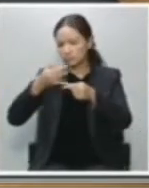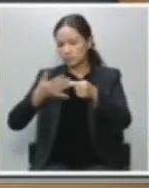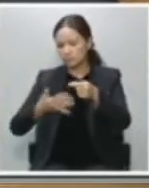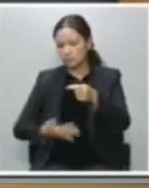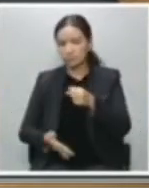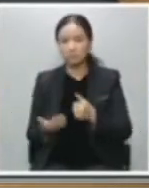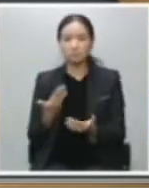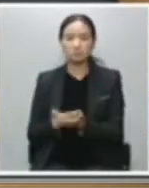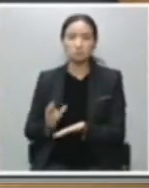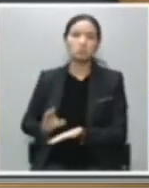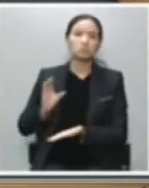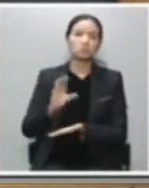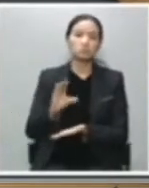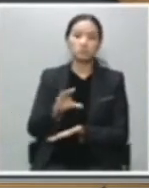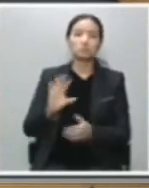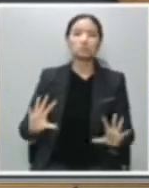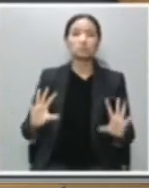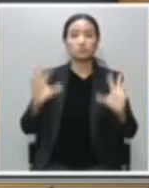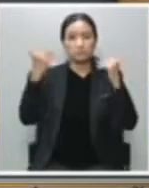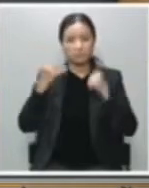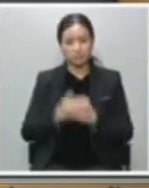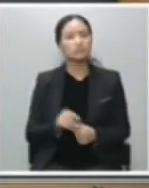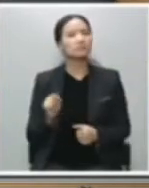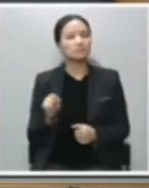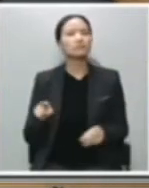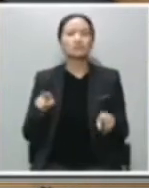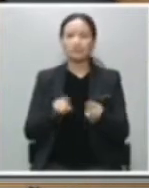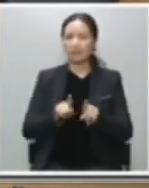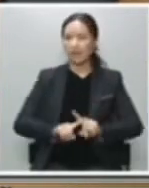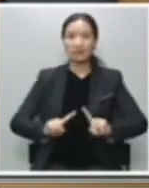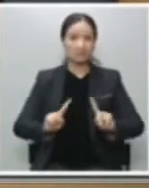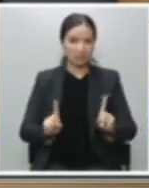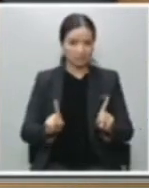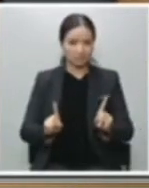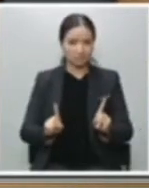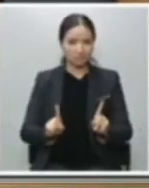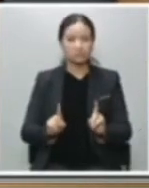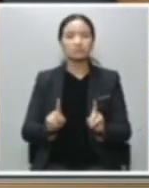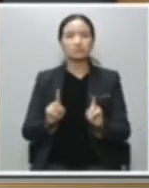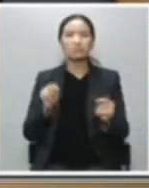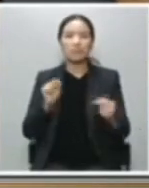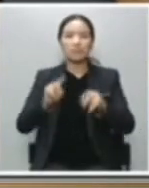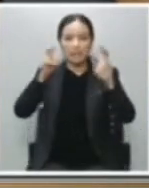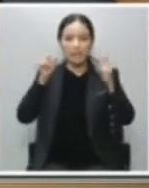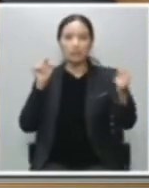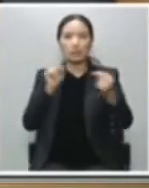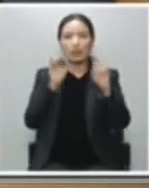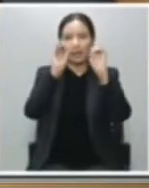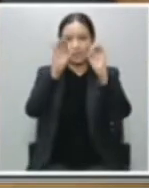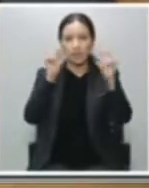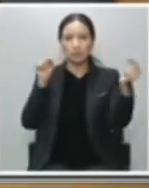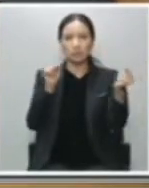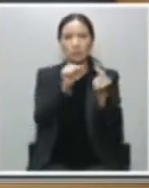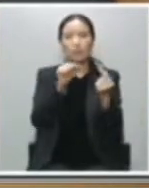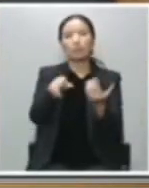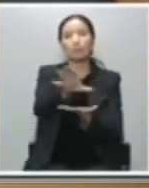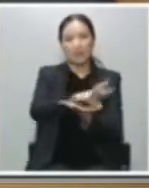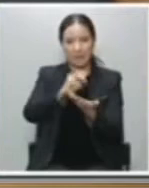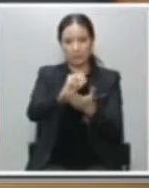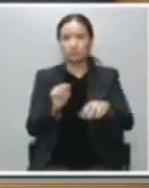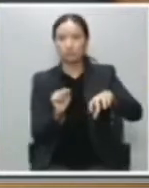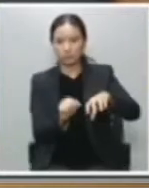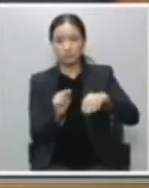หมดเงินหมดทองแม้กระทั่งเรื่องนี้แต่เป็นเรื่องของอาจารย์ในมหาลัยแต่วันนี้ถ้าเราได้ตั้งหลากหล